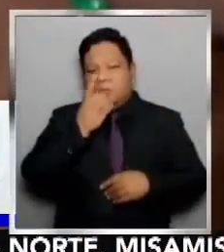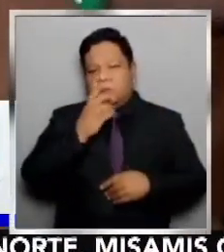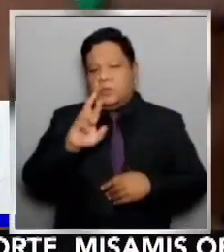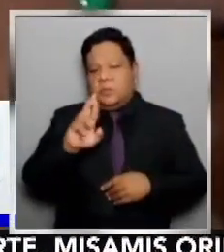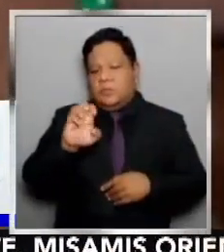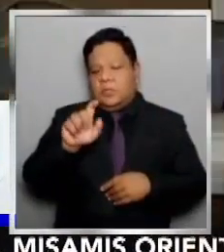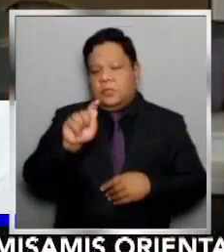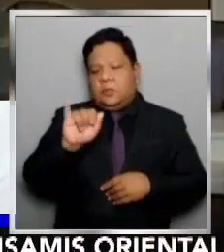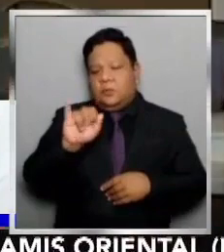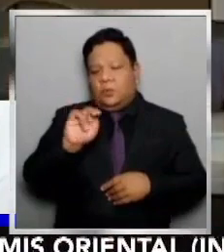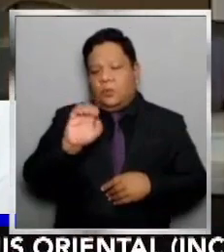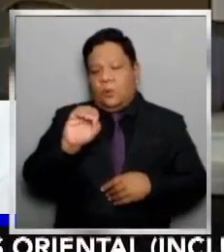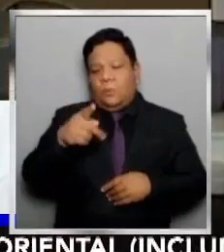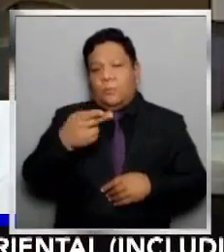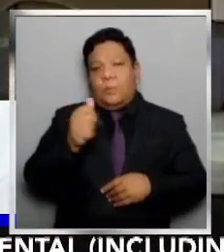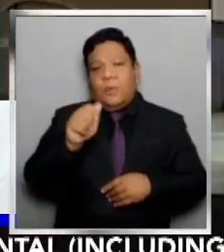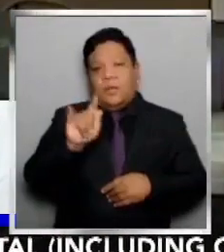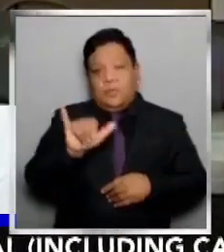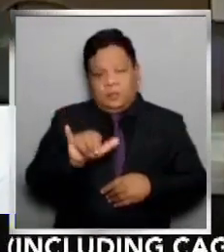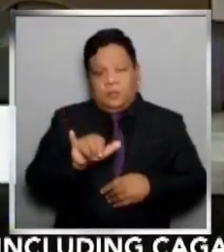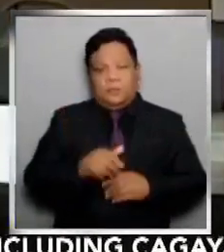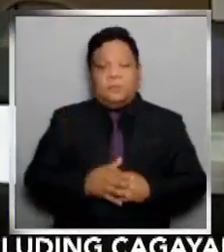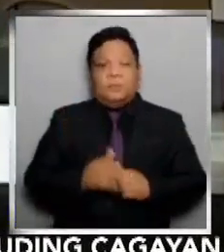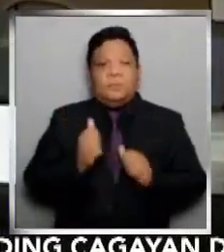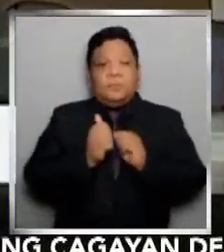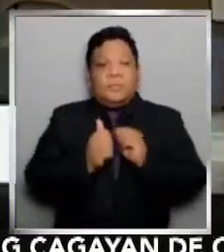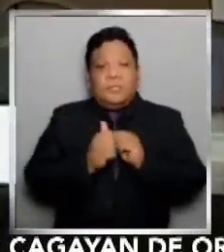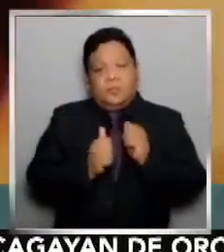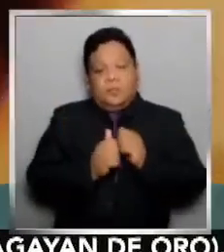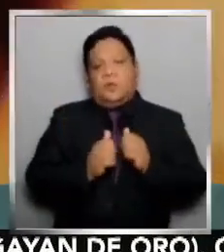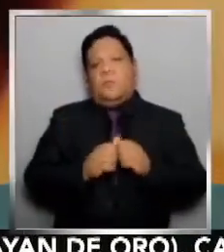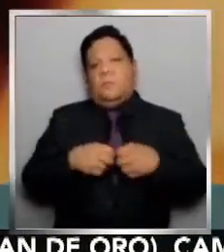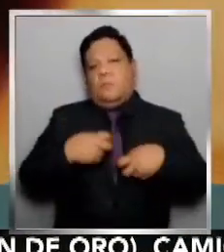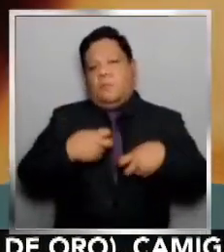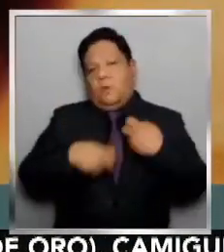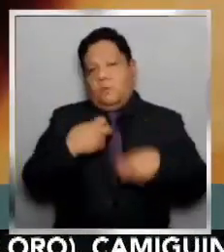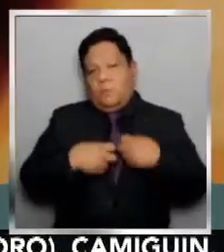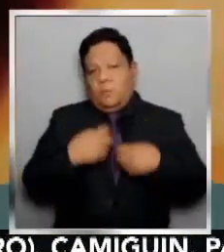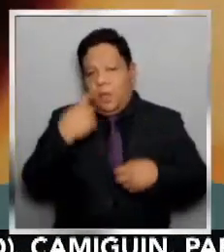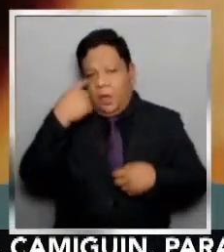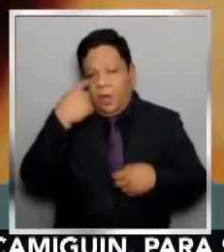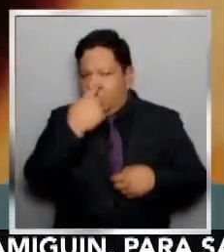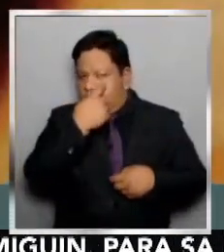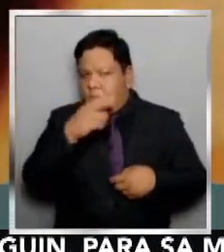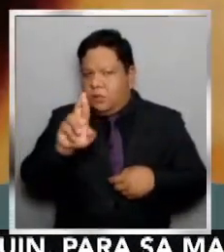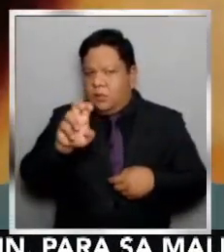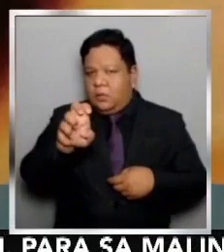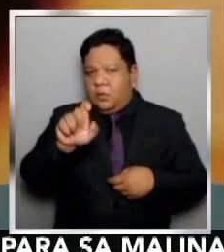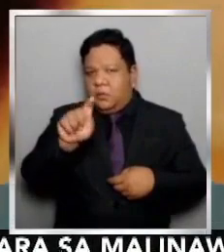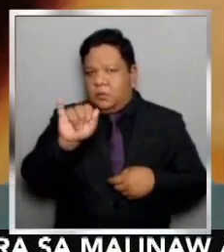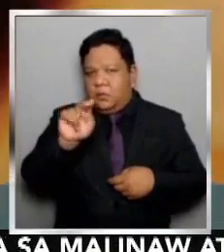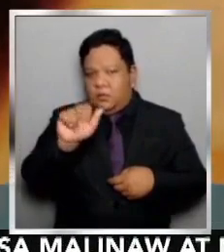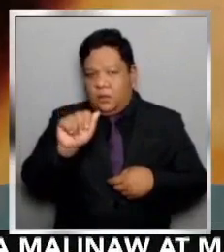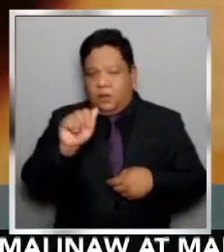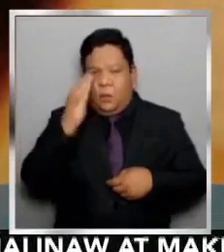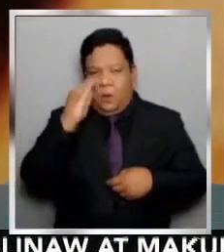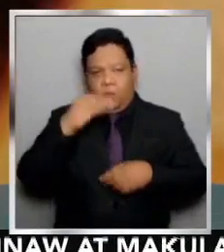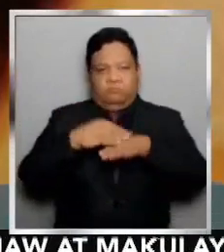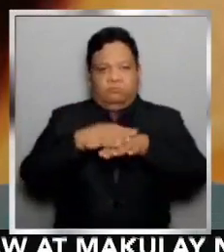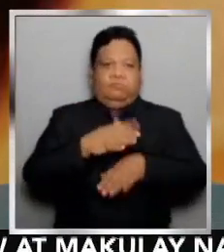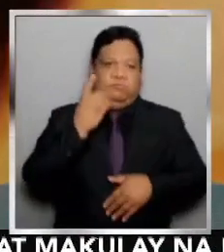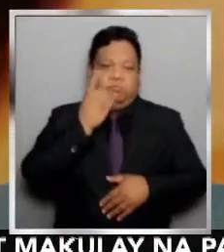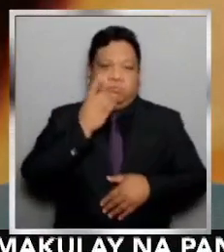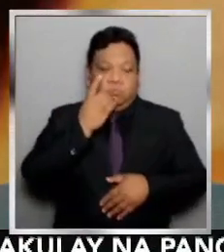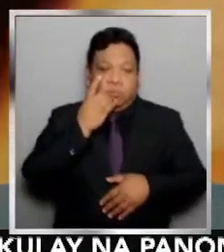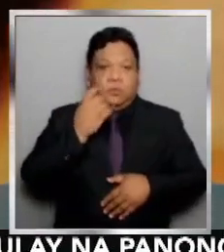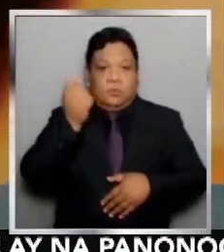Ibig sabihin, problema sa retina na dulot ng diabetes. Dahil very active portion siya ng mata, marami siyang ugat. Pag matagal